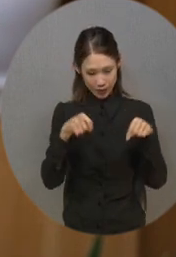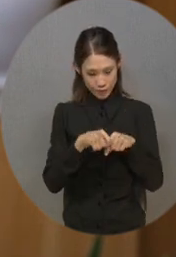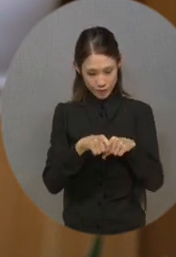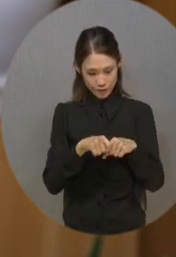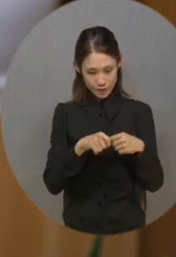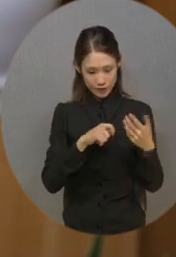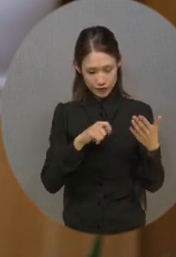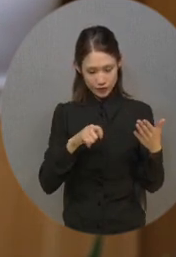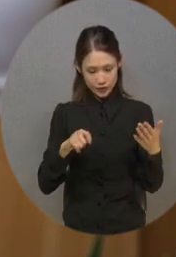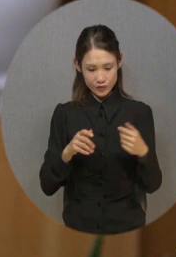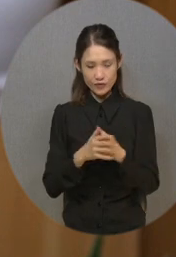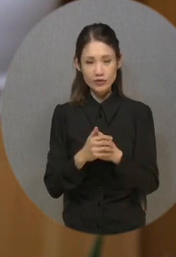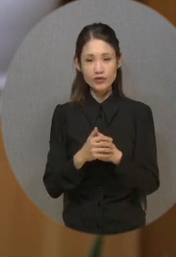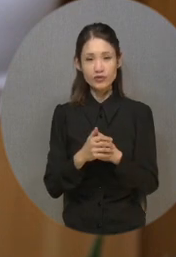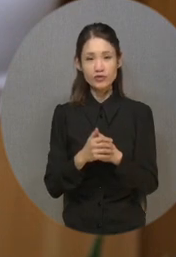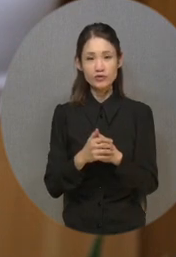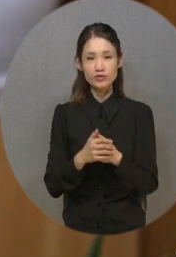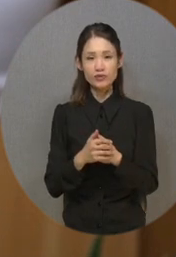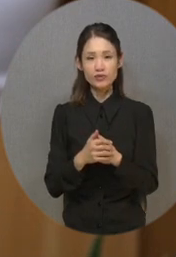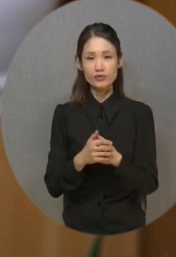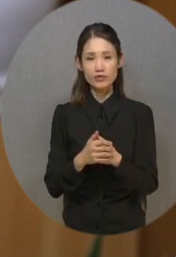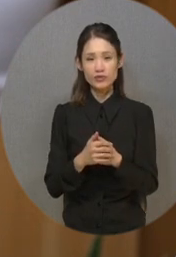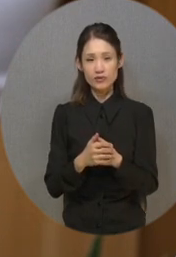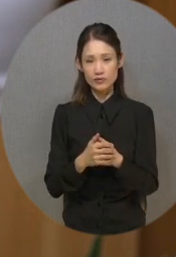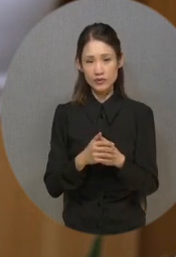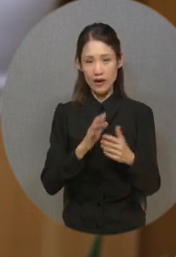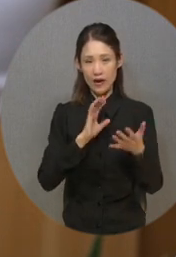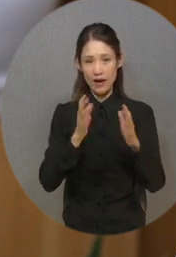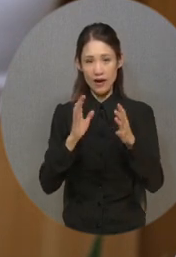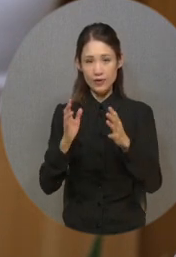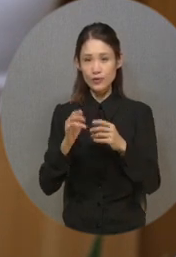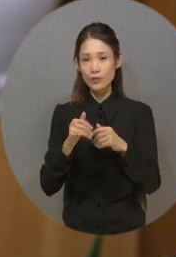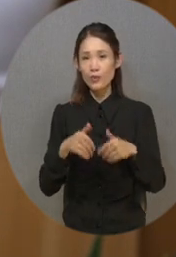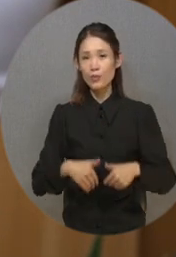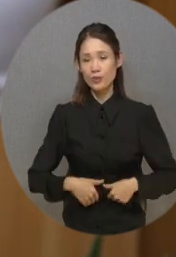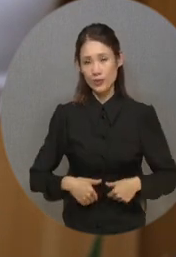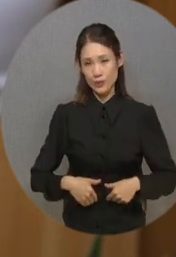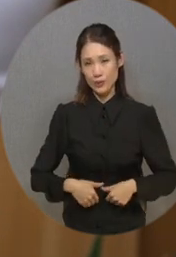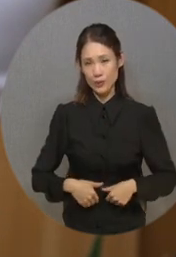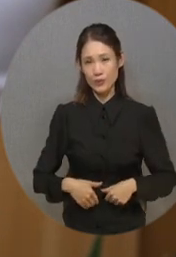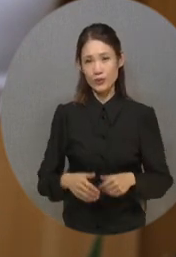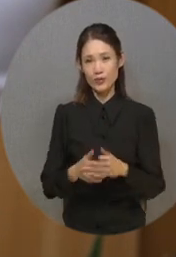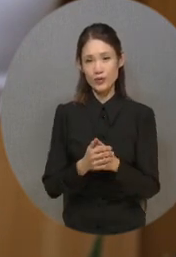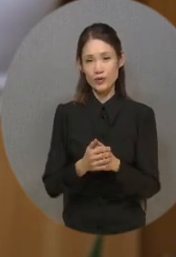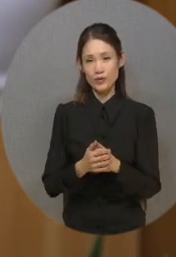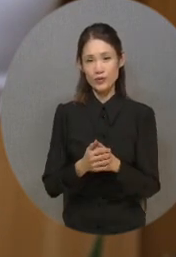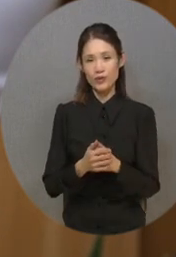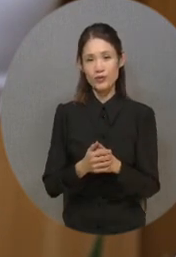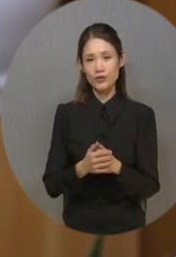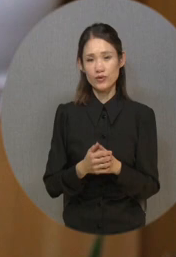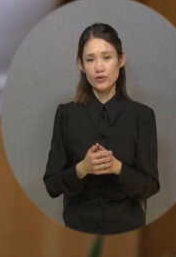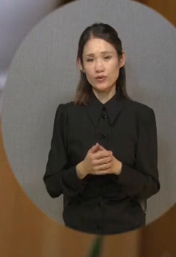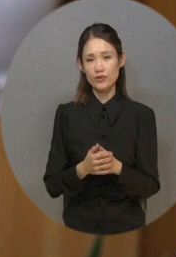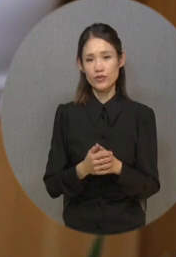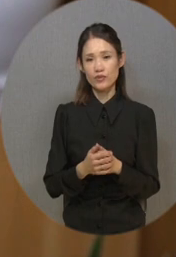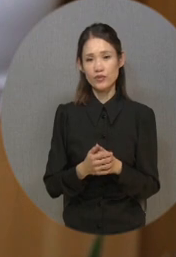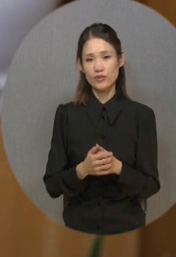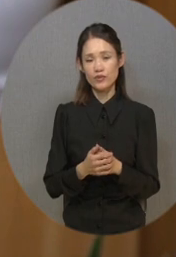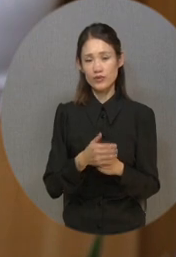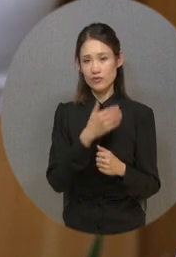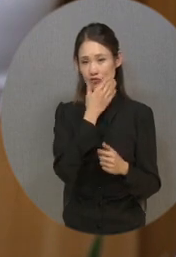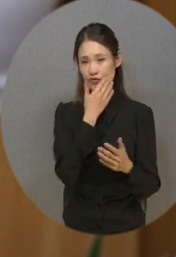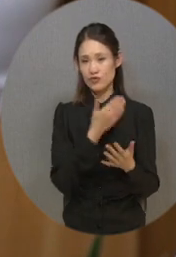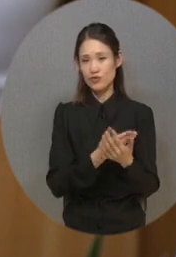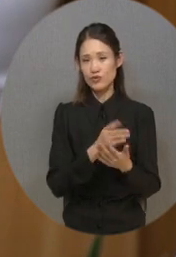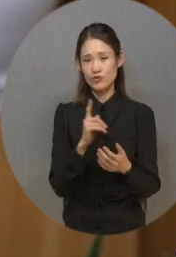네. 향상시키기 위해서는 네. 학술적인 토론이 필요하지 않겠습니까? 네네. 그런 의미에서 또 컨퍼런스들이 잡혀 있고 네. 그리고 무엇보다도